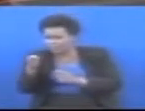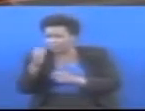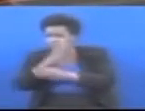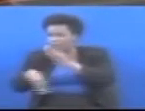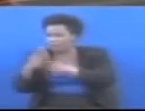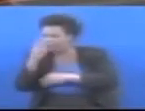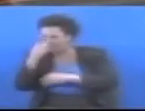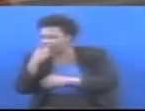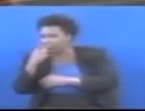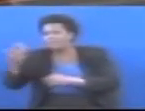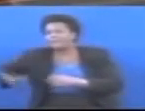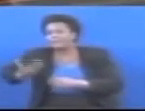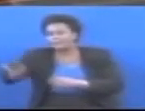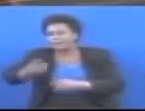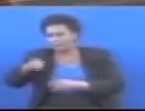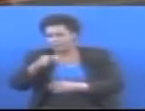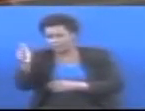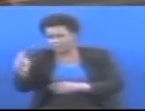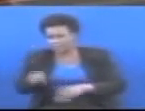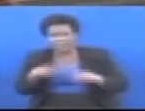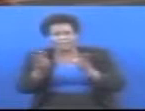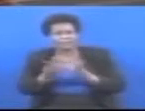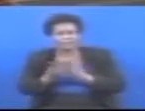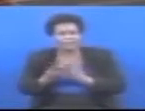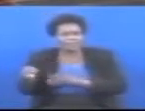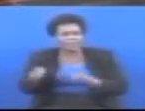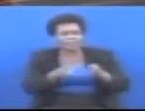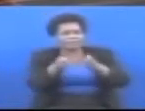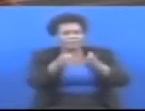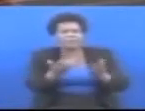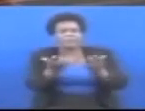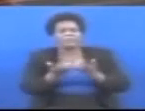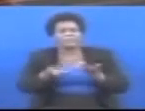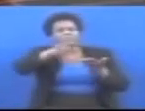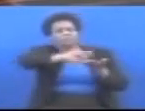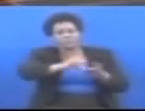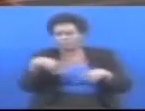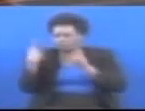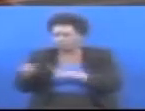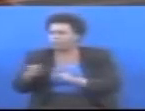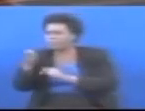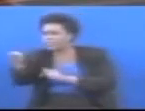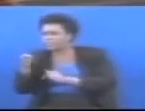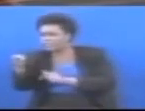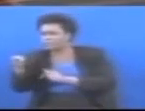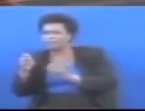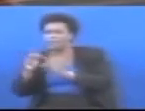wa macho ni ngeni na pia ina mfumo au mahitaji ya ziada ikilinganishwa na ATM za